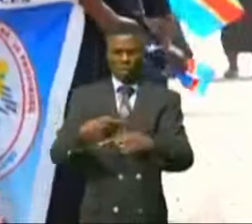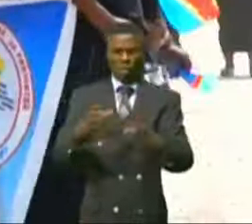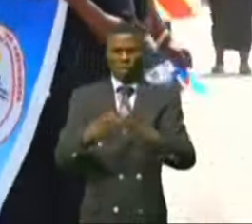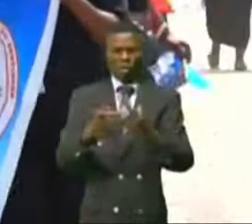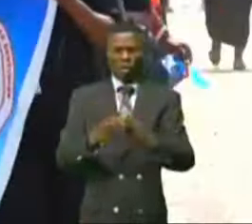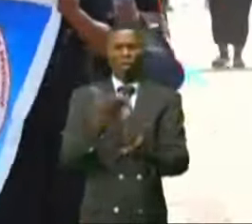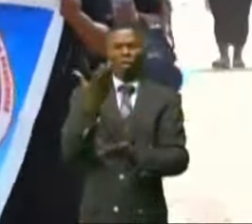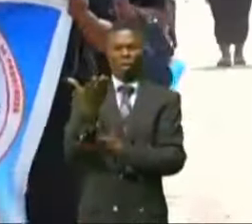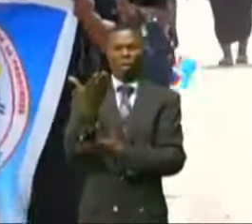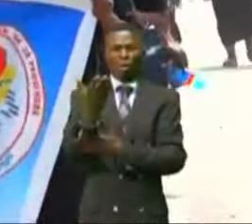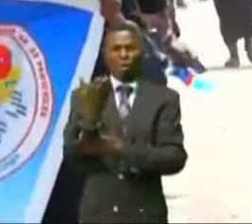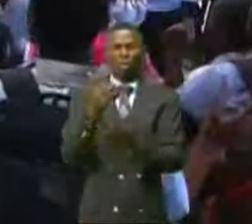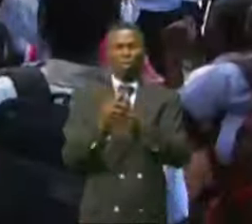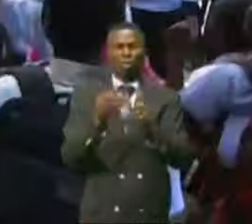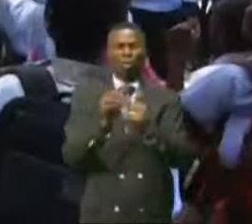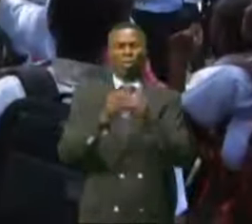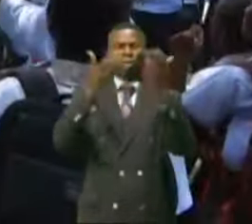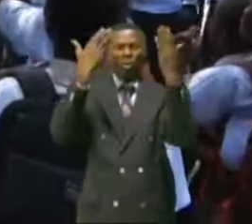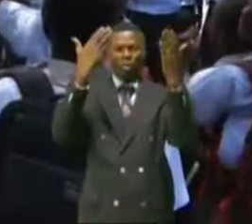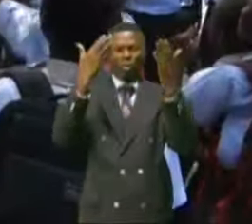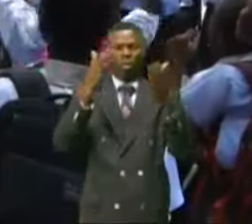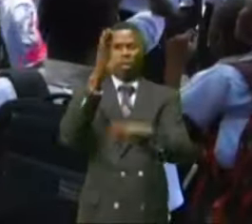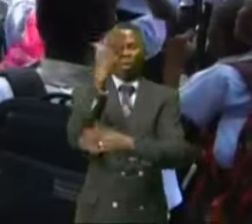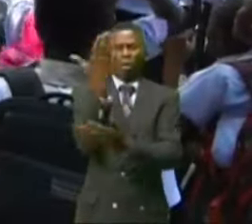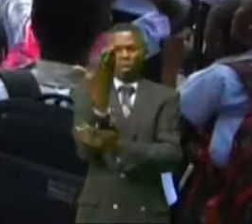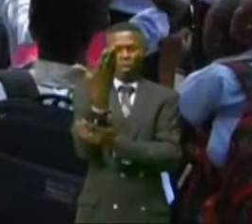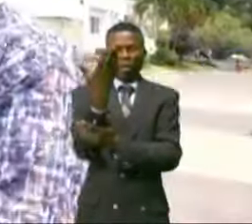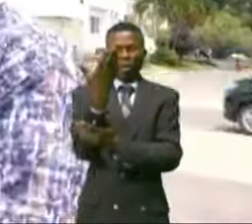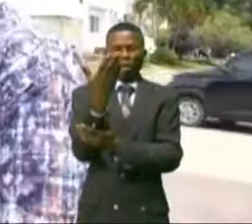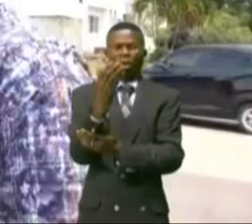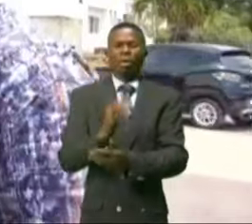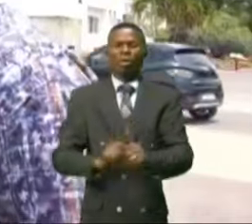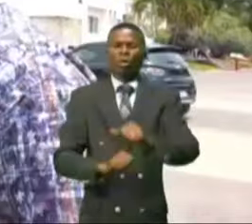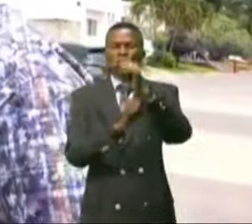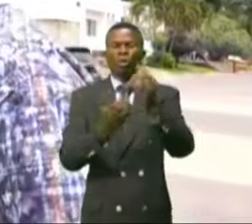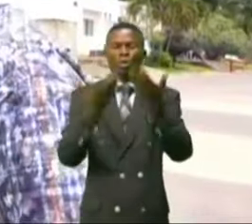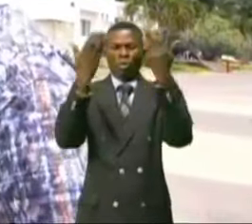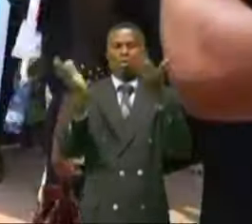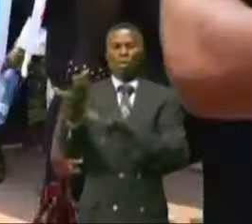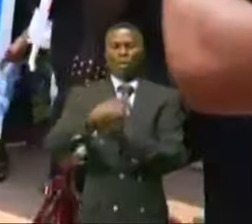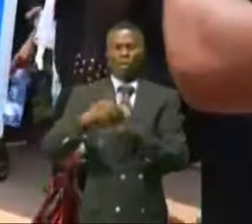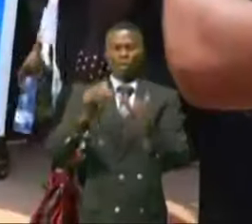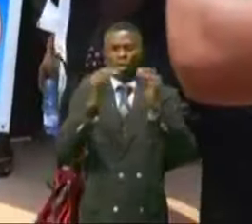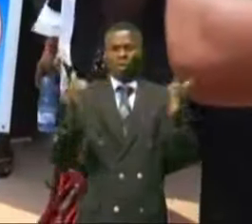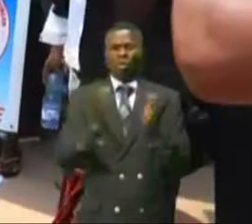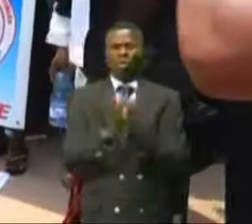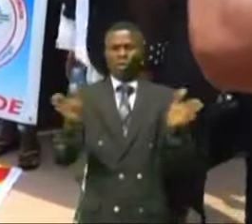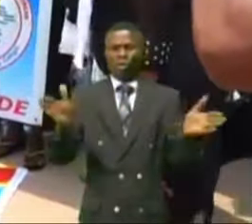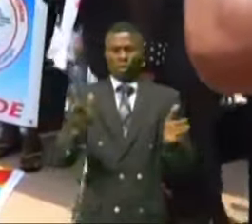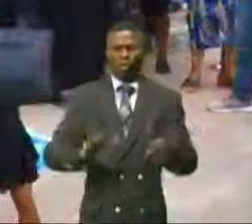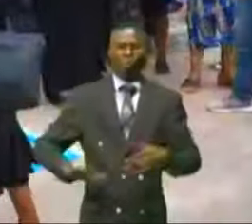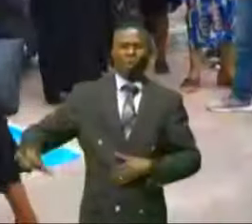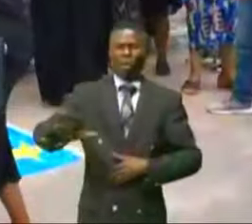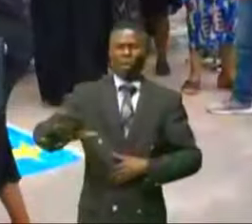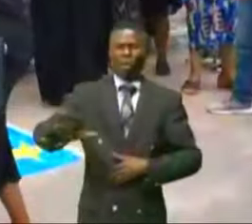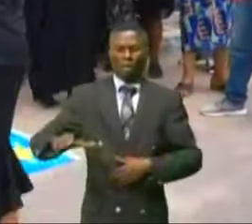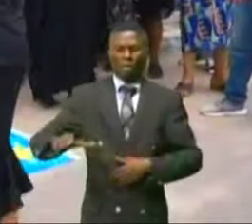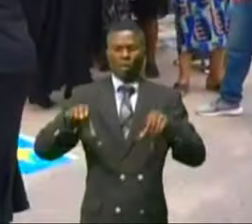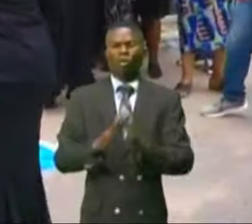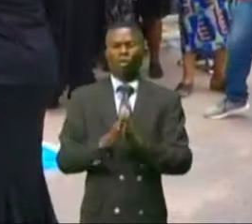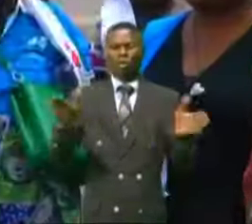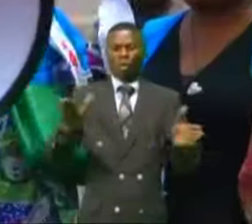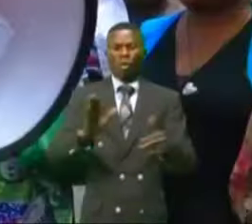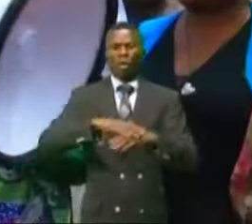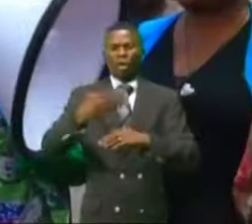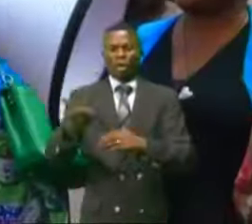la demande de pardon à Dieu, invoquer l'intervention divine pour le retour de la paix totale sur tous les territoires nationaux,